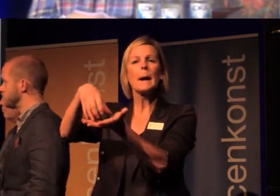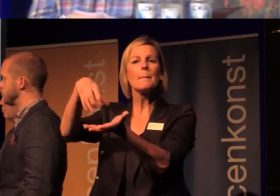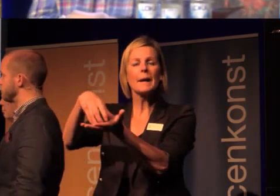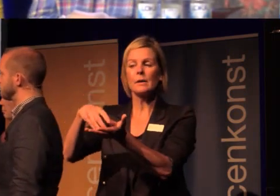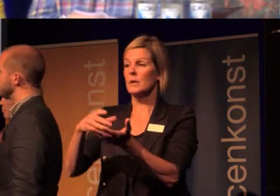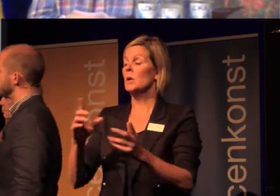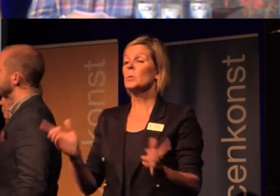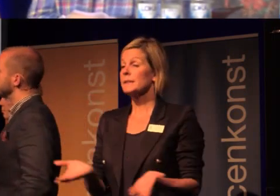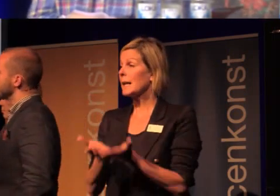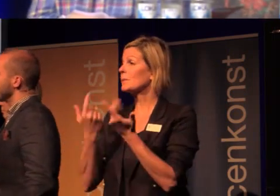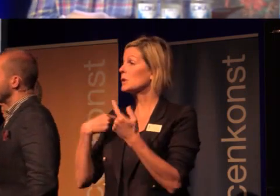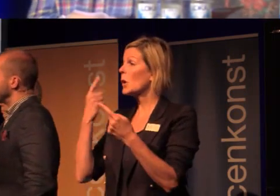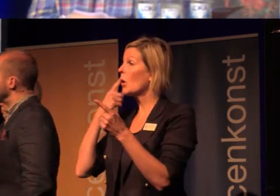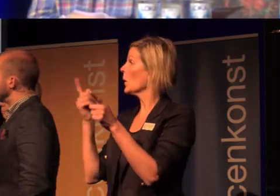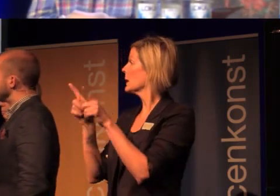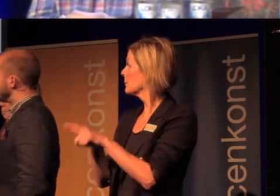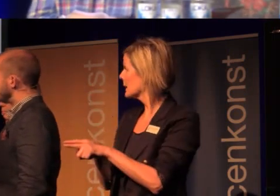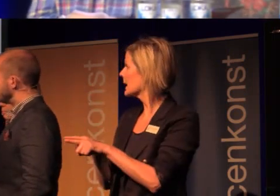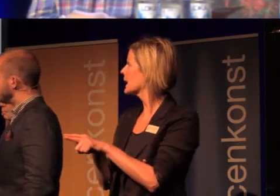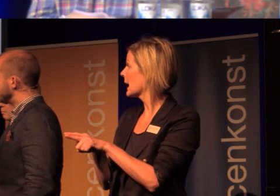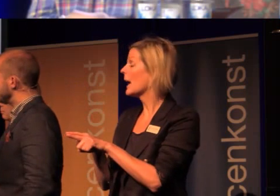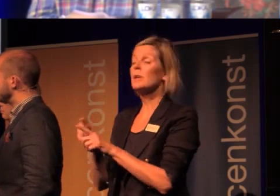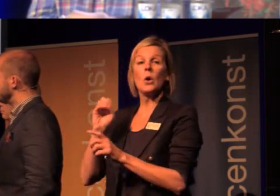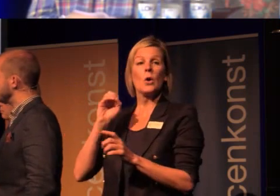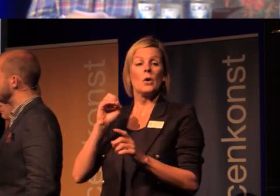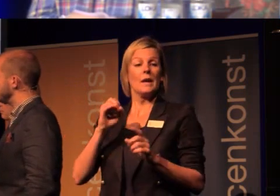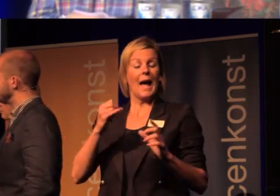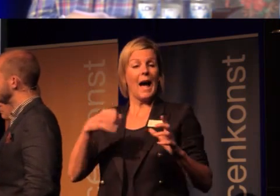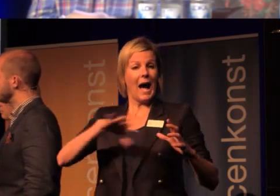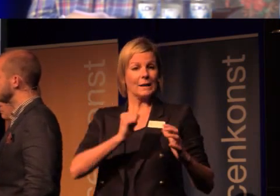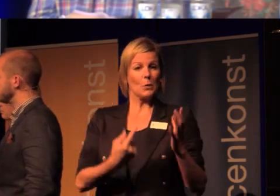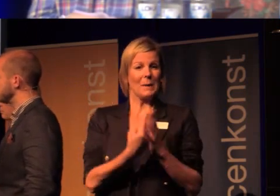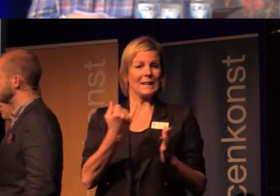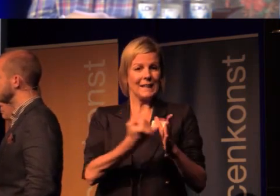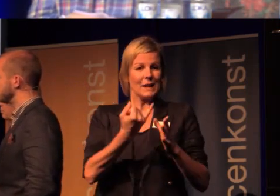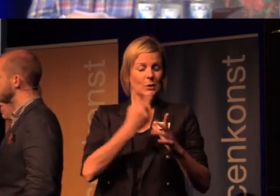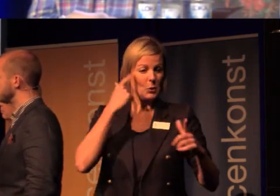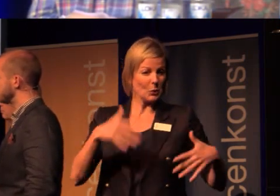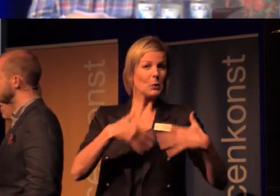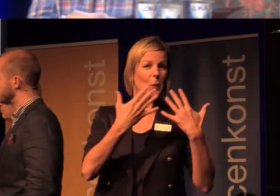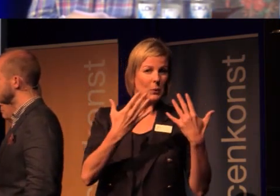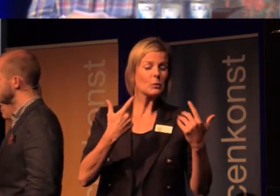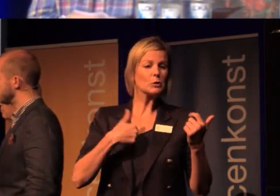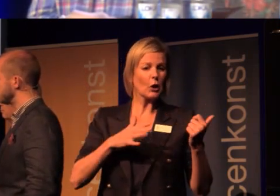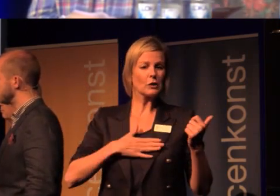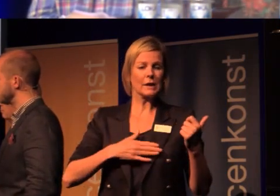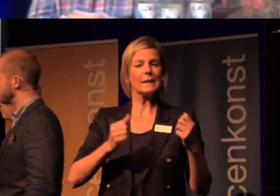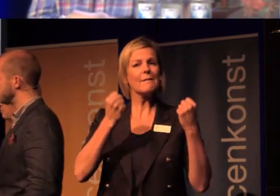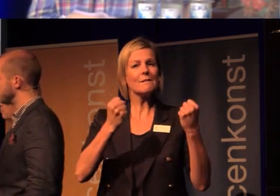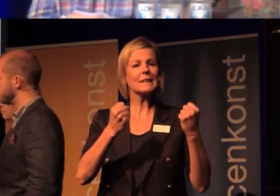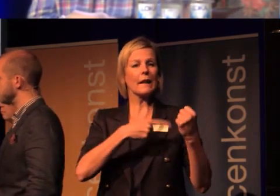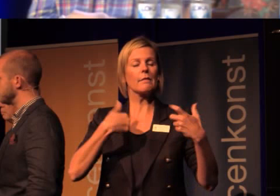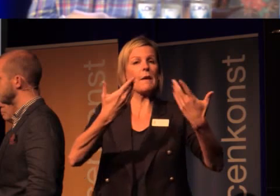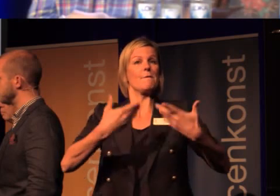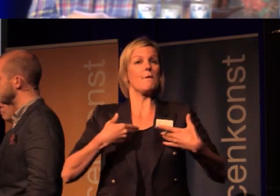som jag håller med faktiskt Ung Vänster om att kulturen gör, så tror jag det också är viktigt. Kulturen är viktig för att förstå vårt arv.